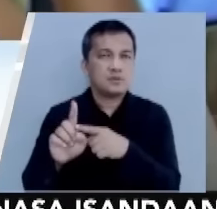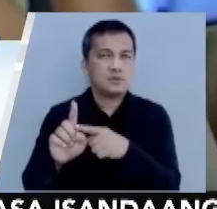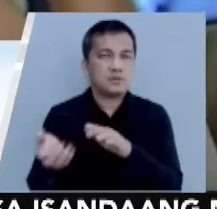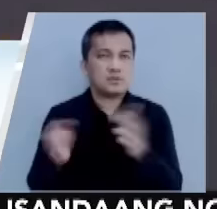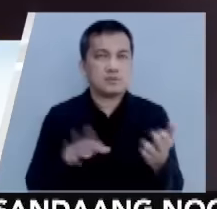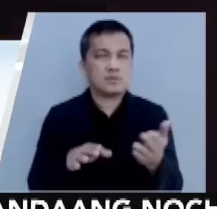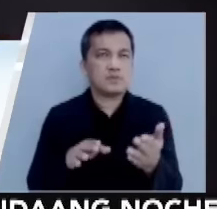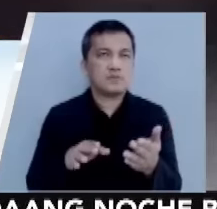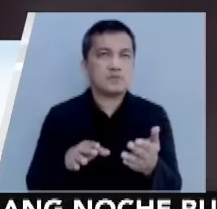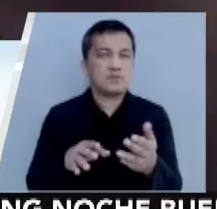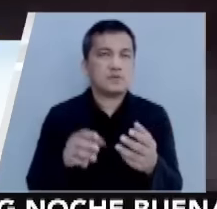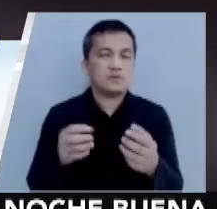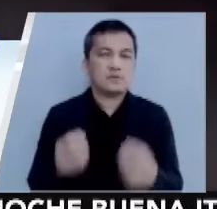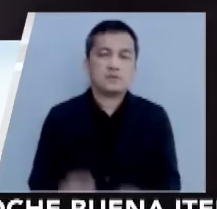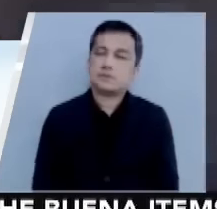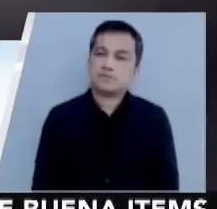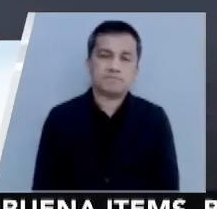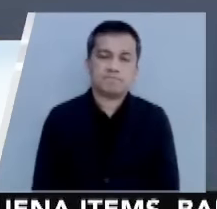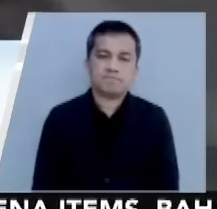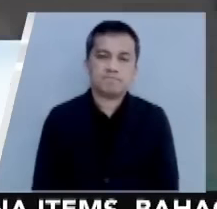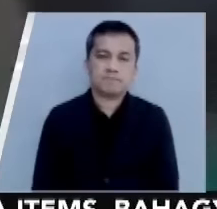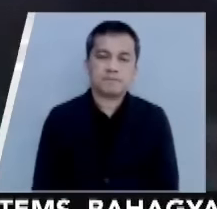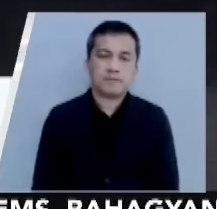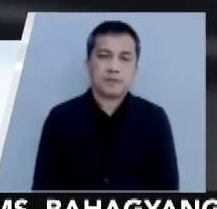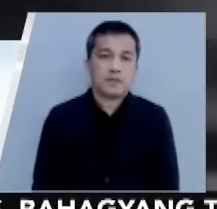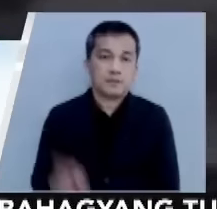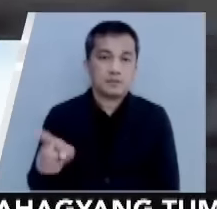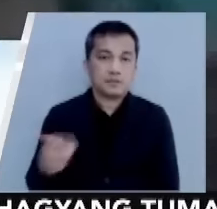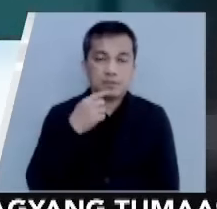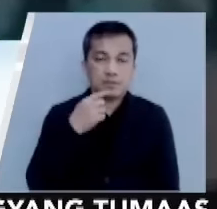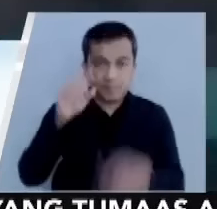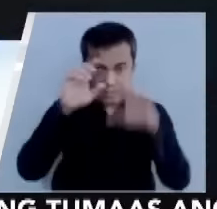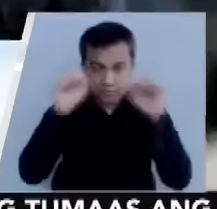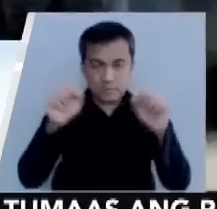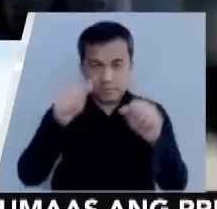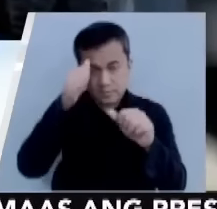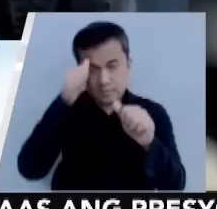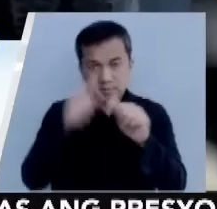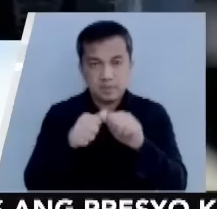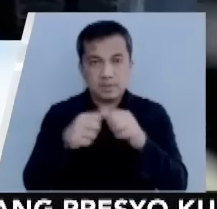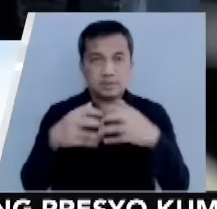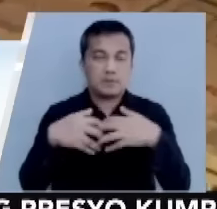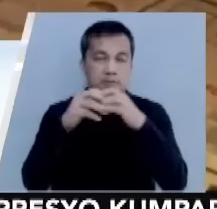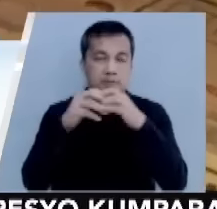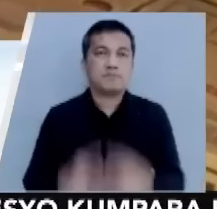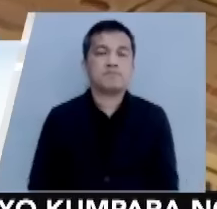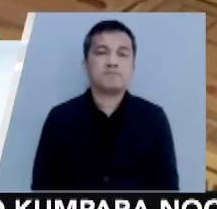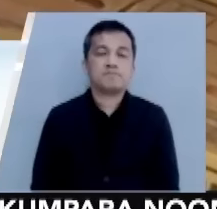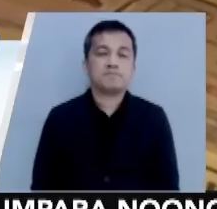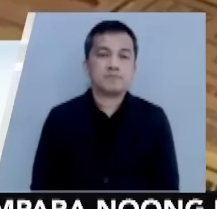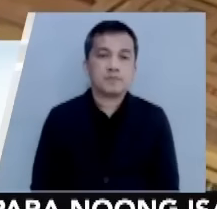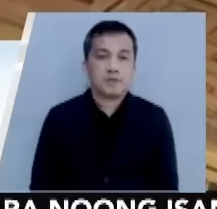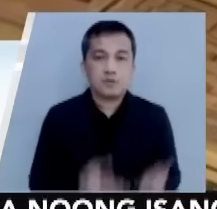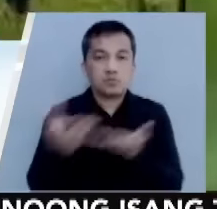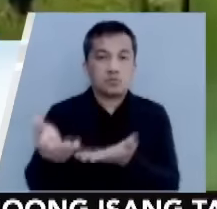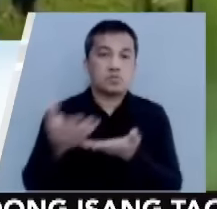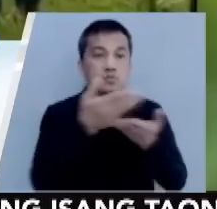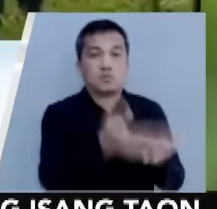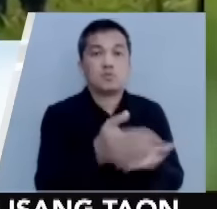many. Sa gitna niya, ipinangako ng Pangulo ang pag-alala sa pagbangon. Tuloy ang paghahatid ng tulong kahit sa mga isolated